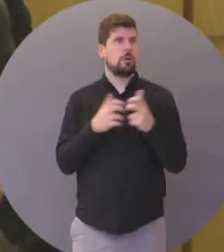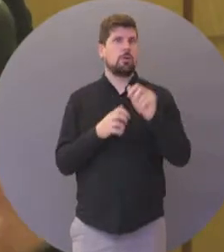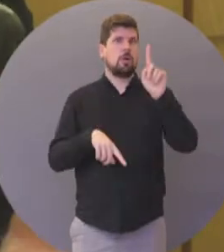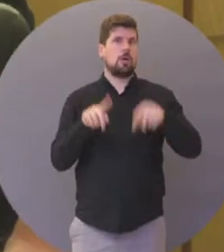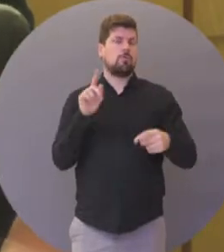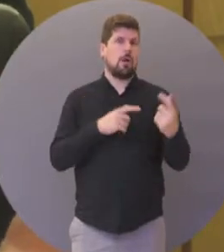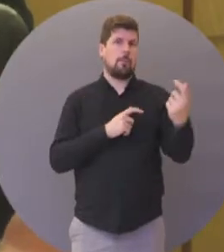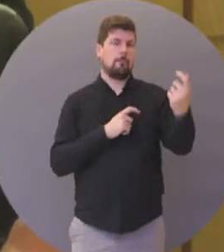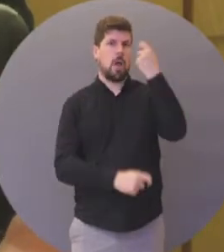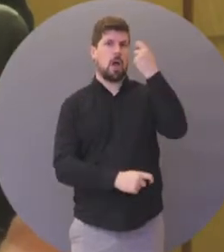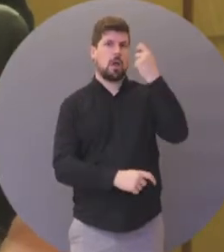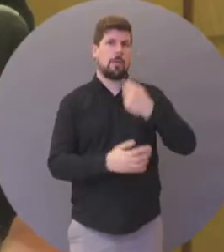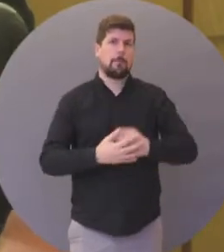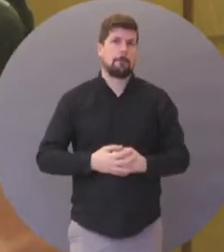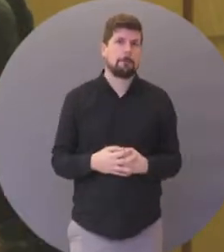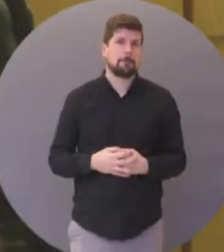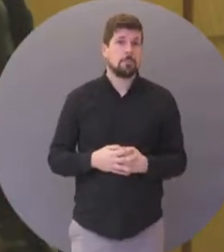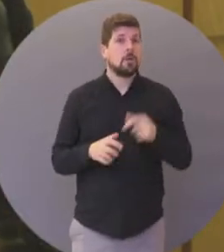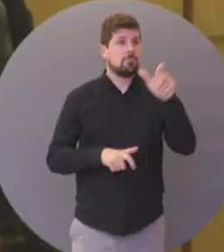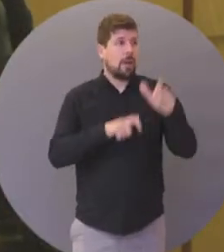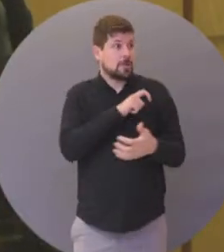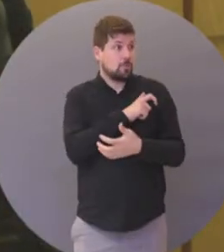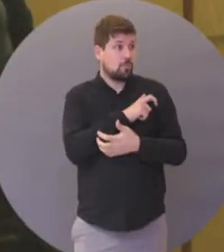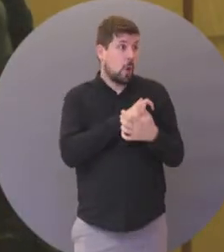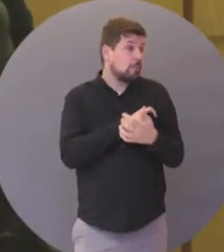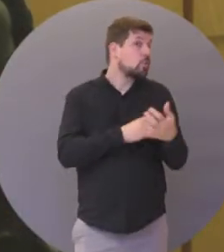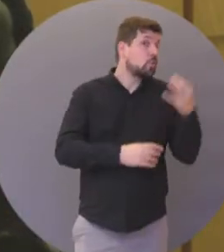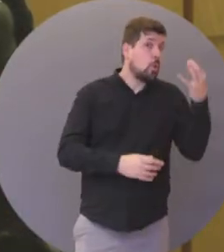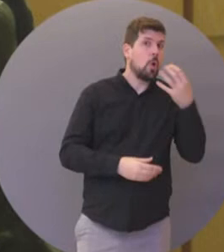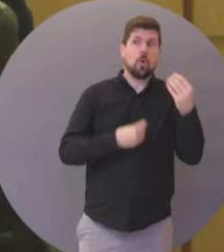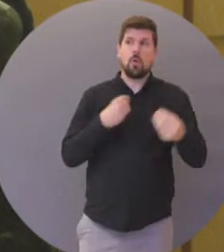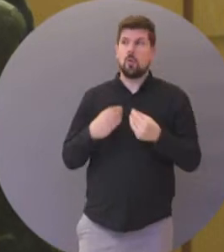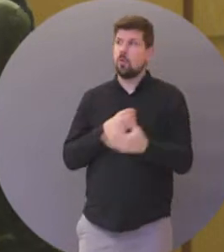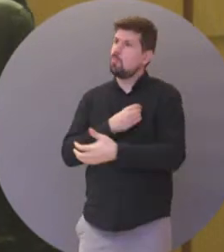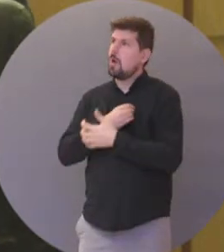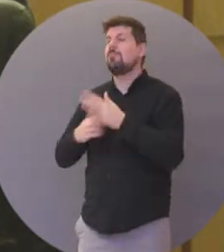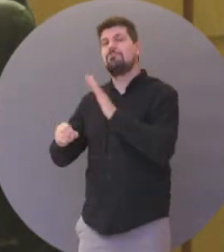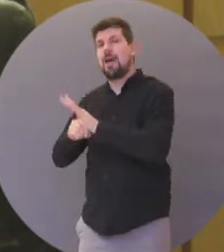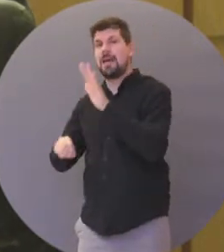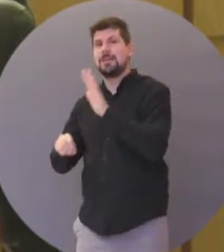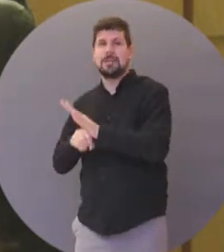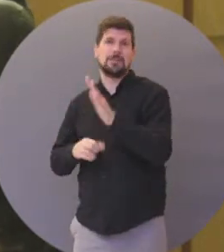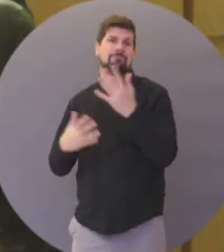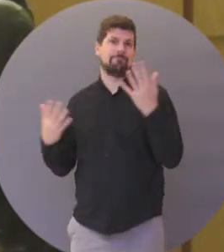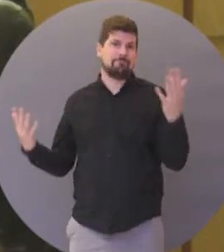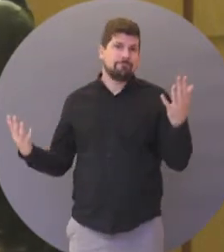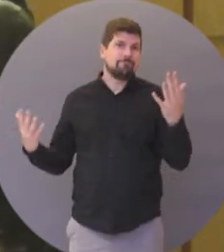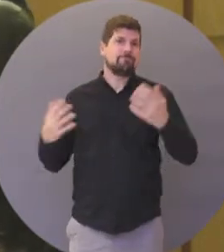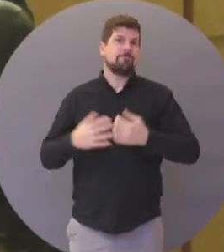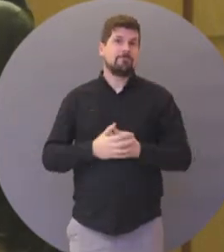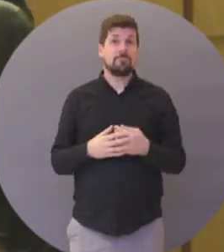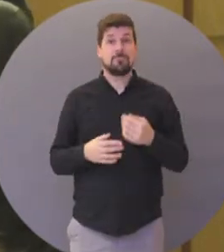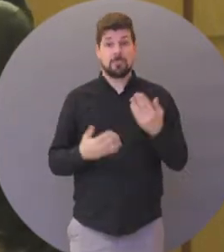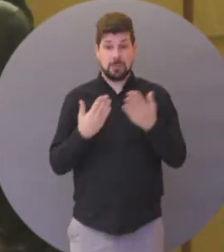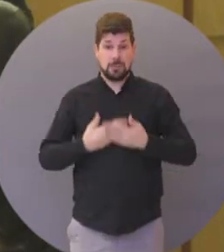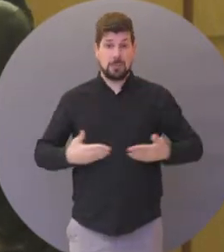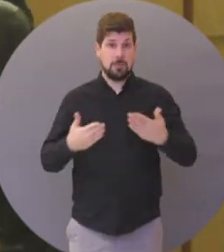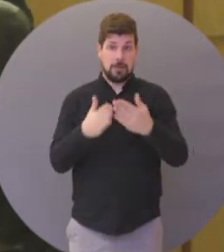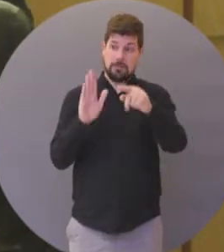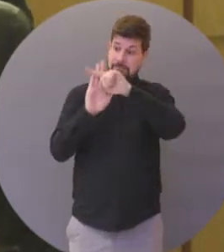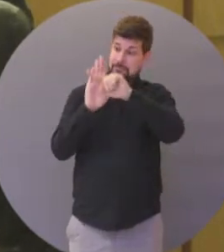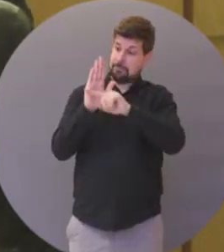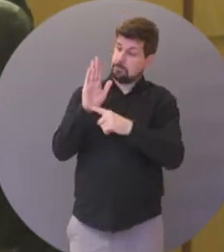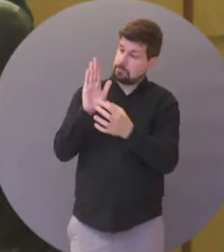alors soit ça exclut les trois modestes ou de l'autre côté ça exclut les moins modestes et ces dispositions finalement réduisent